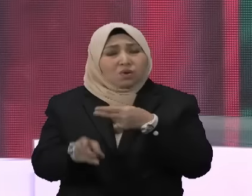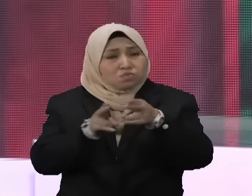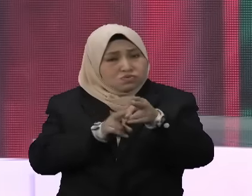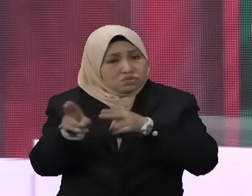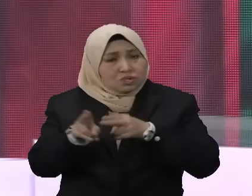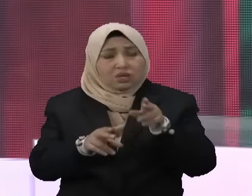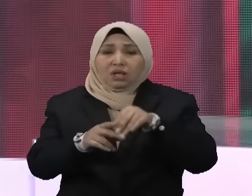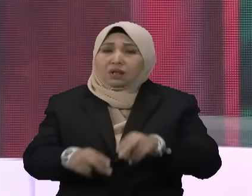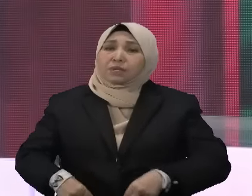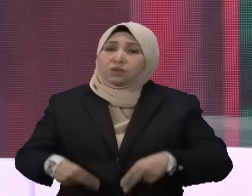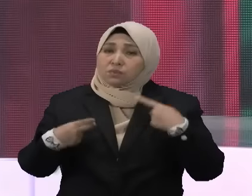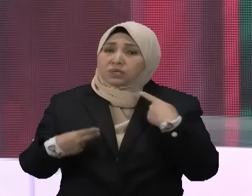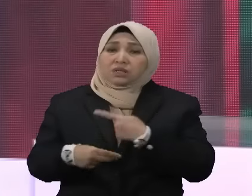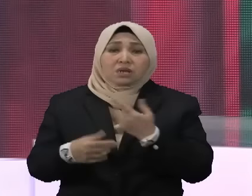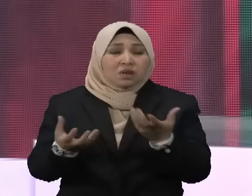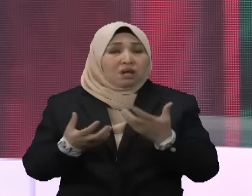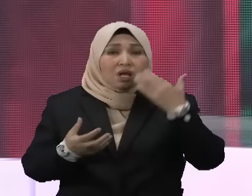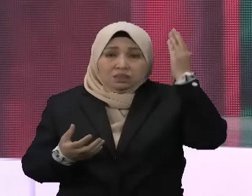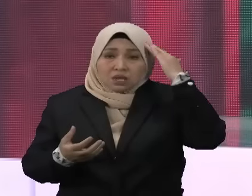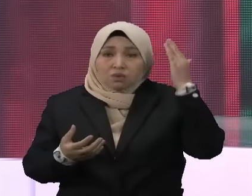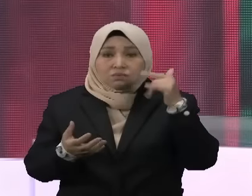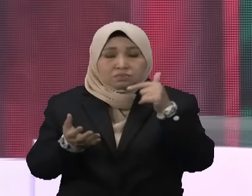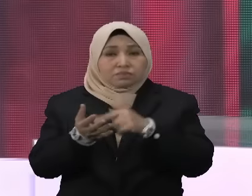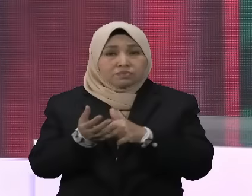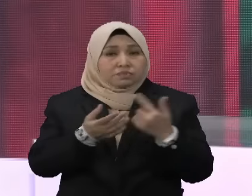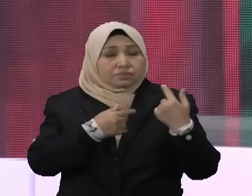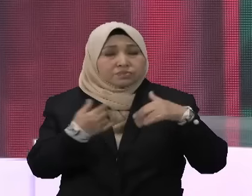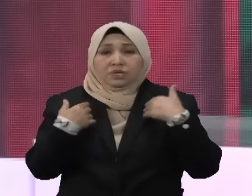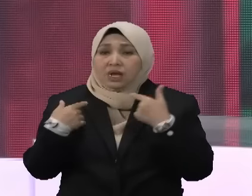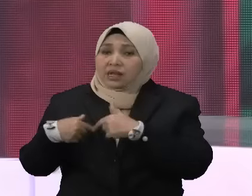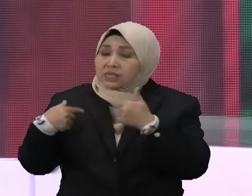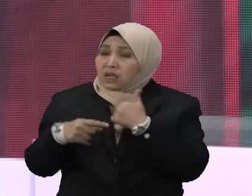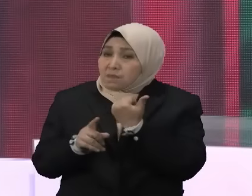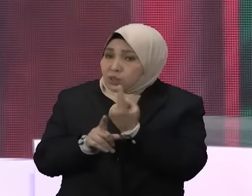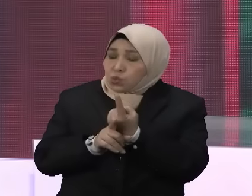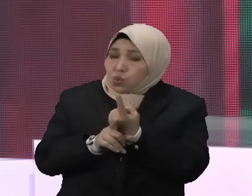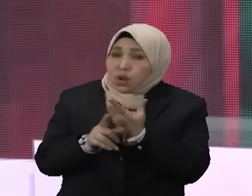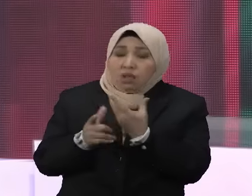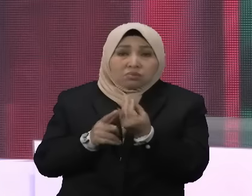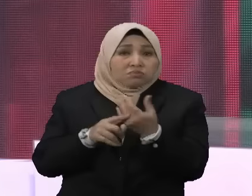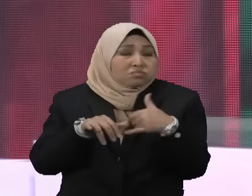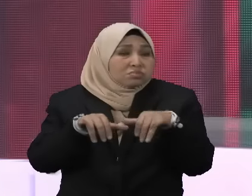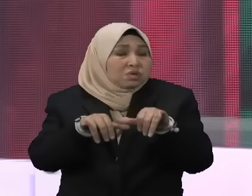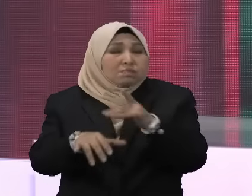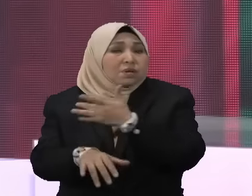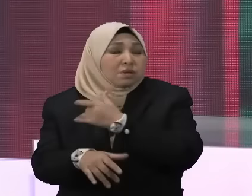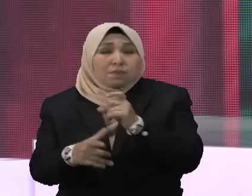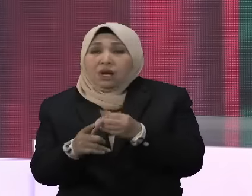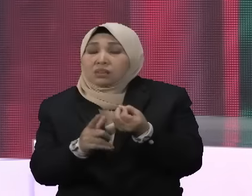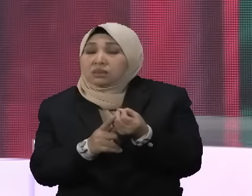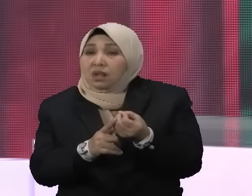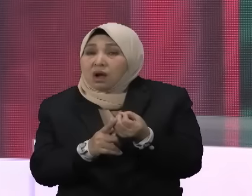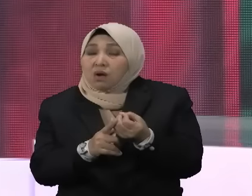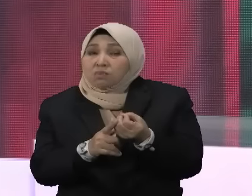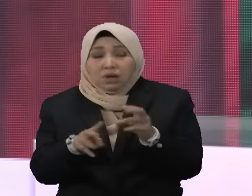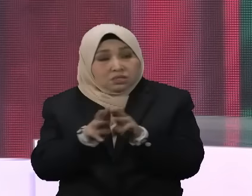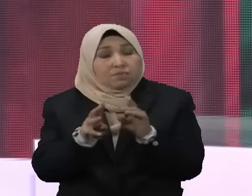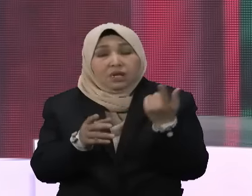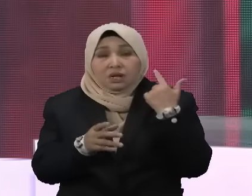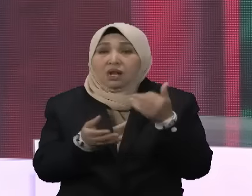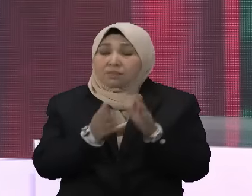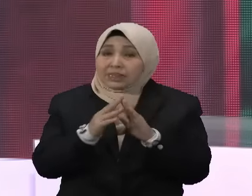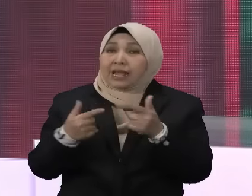dalam hidup kita dan nak mengetahui ini tengah ada hati yang betul ke yang masih lagi beriman ataupun macam tadilah minta hati